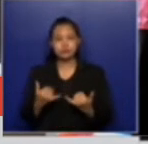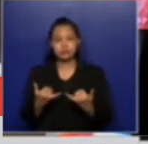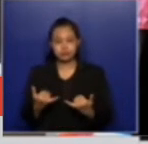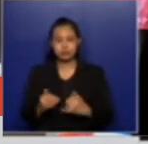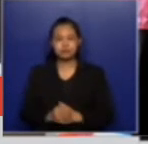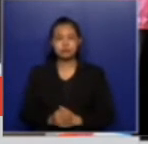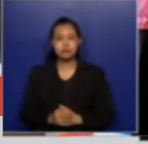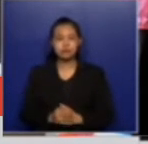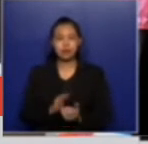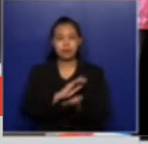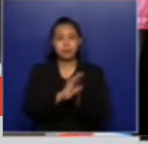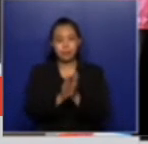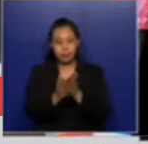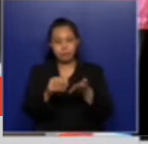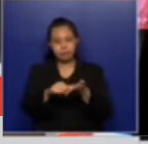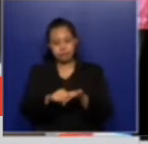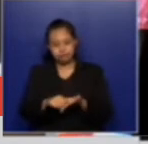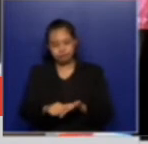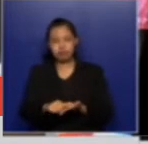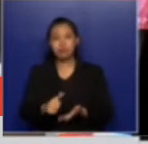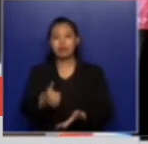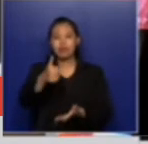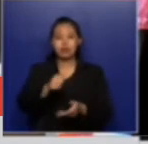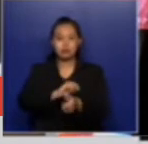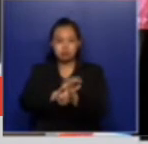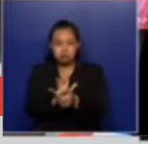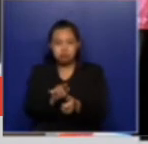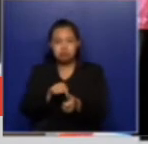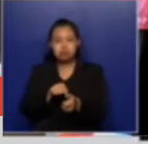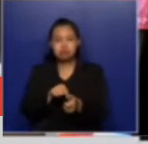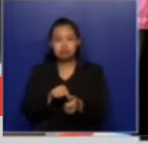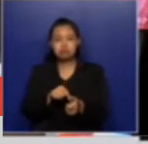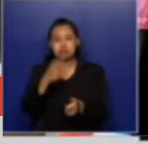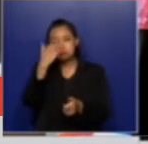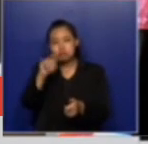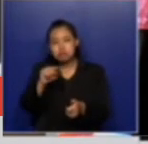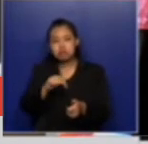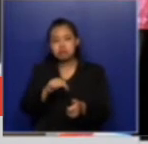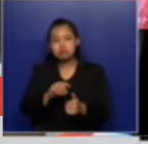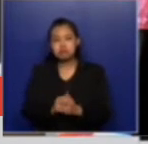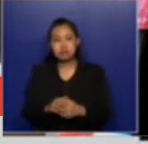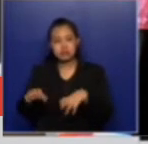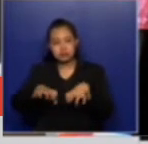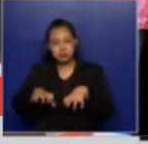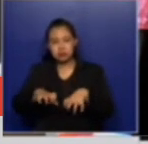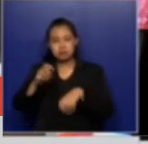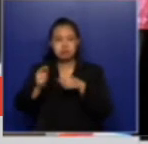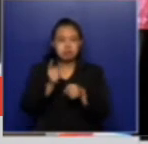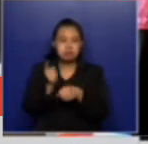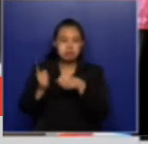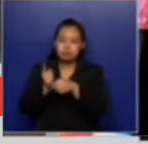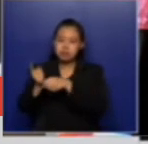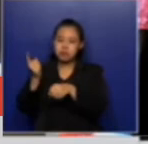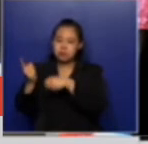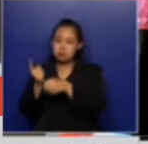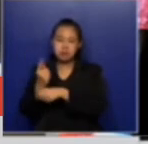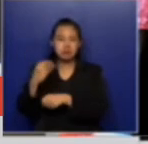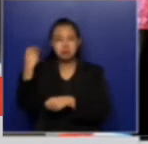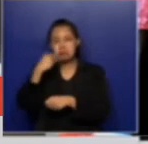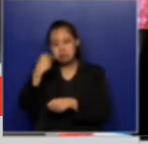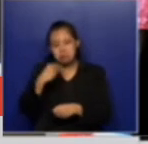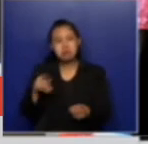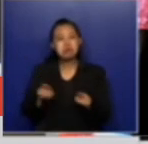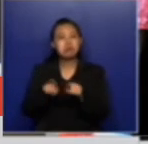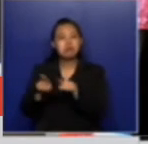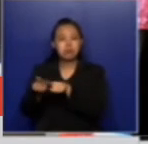ริงๆเนี่ยปรับไม่ได้ถ้าจะอ้างโควิดถามว่าทำไมถึงเป็นการจัดงบปกติเหมือนทุกปีที่ผ่านมา